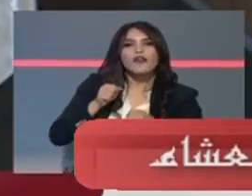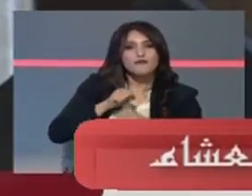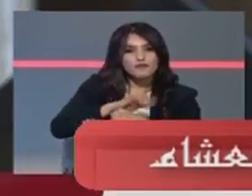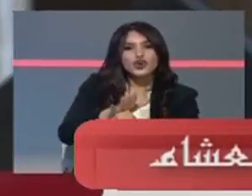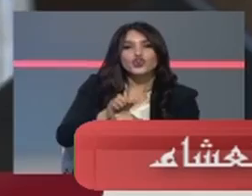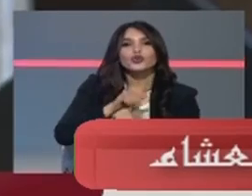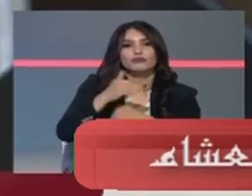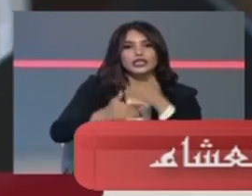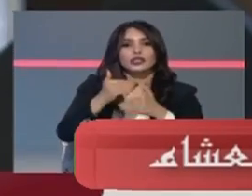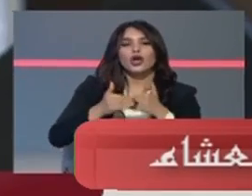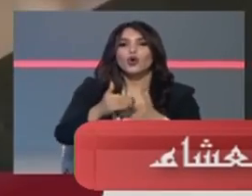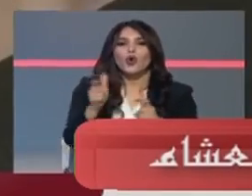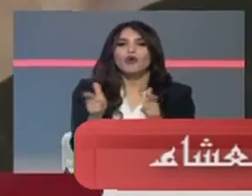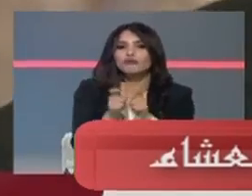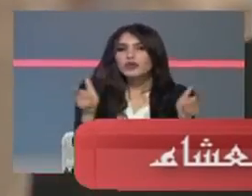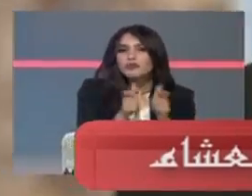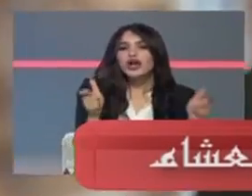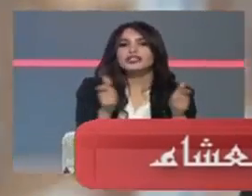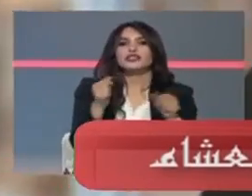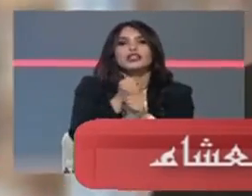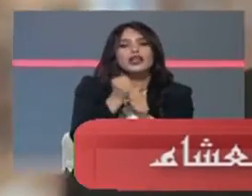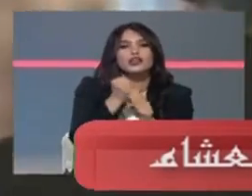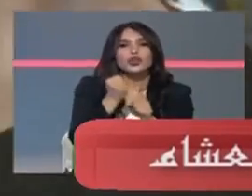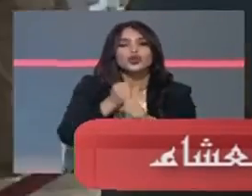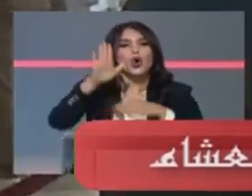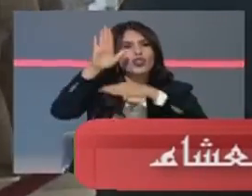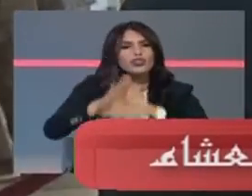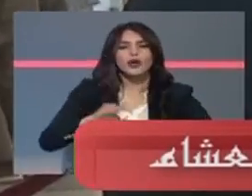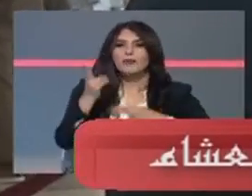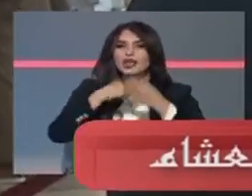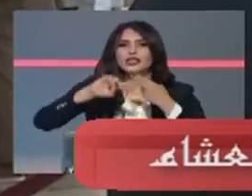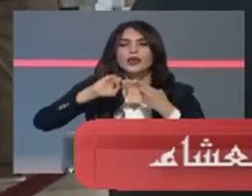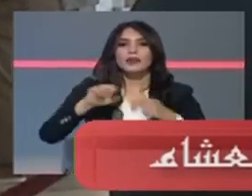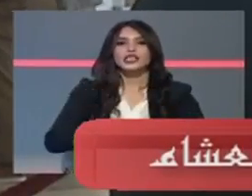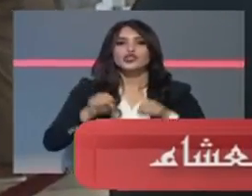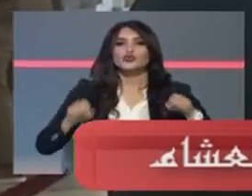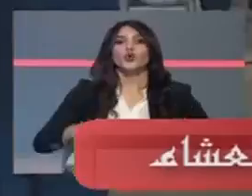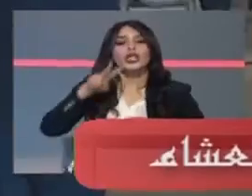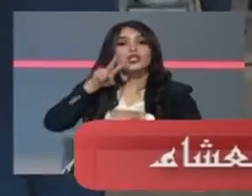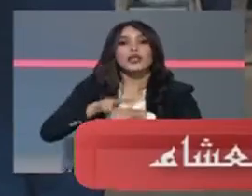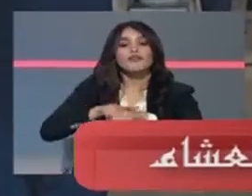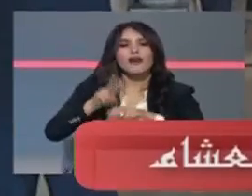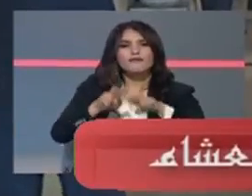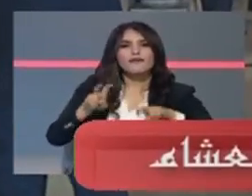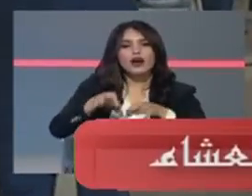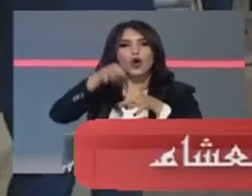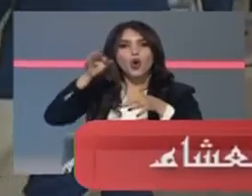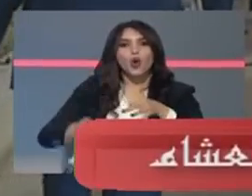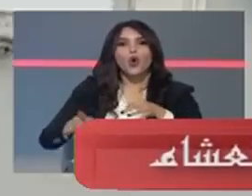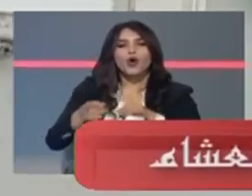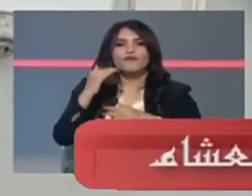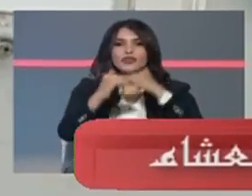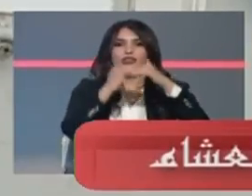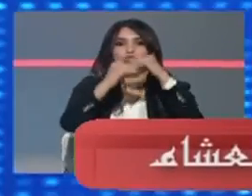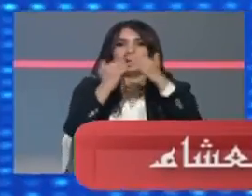وتأمين السير العادي للمرافق الحيوية ولضمان استجابة سريعة من السلطة التنفيذية لإيجاد الحلول في ظل التطورات التي